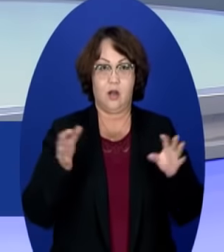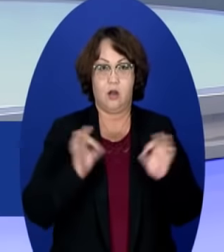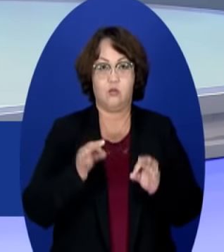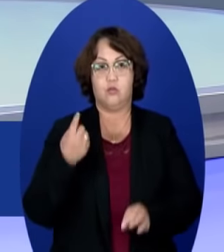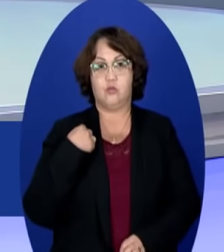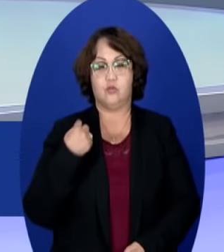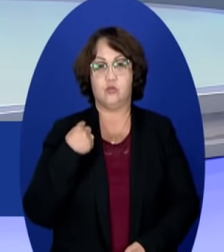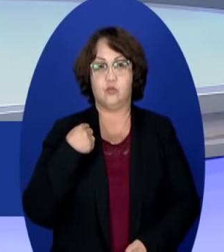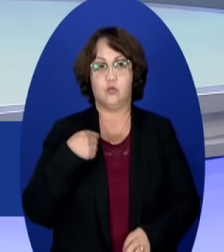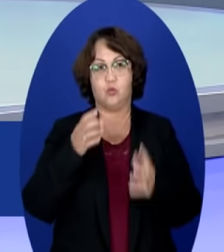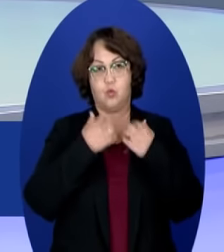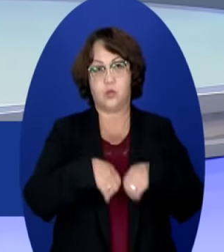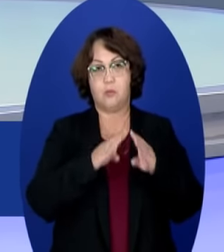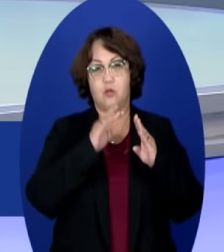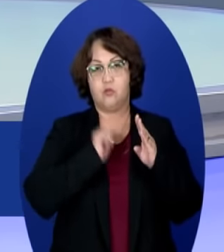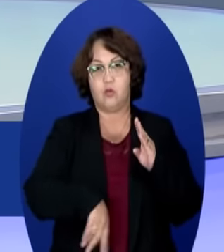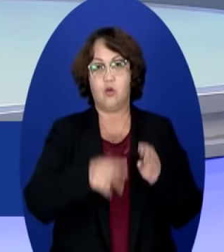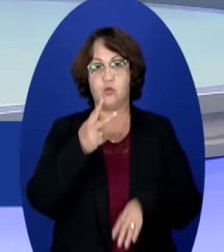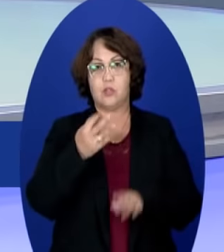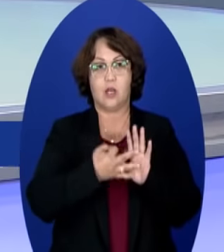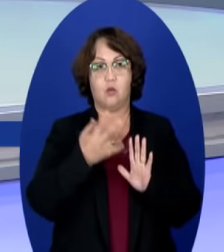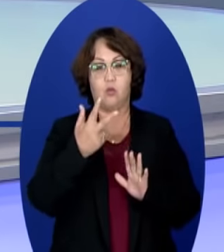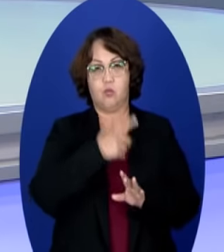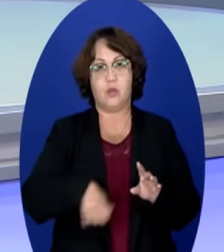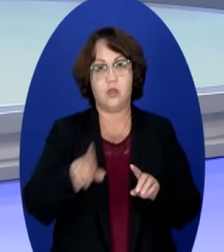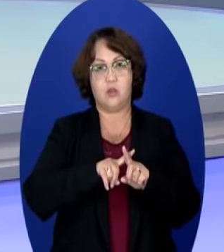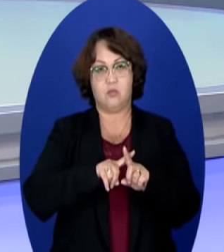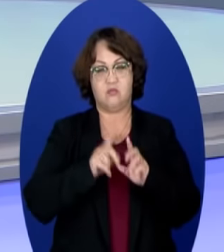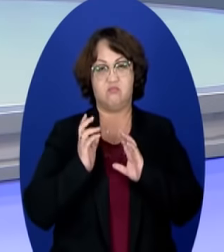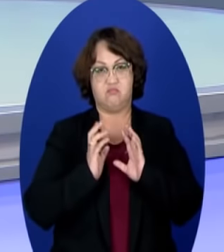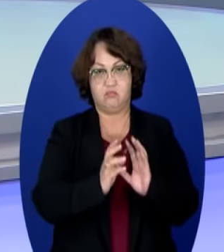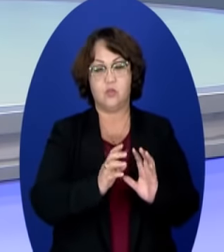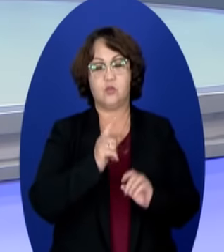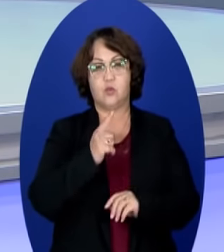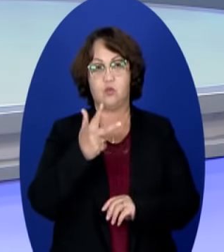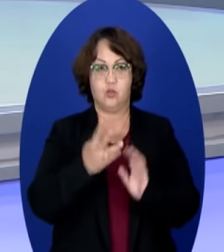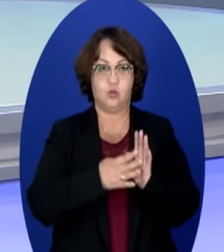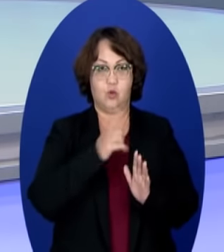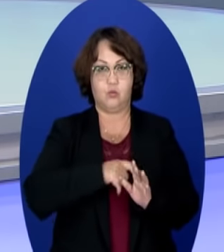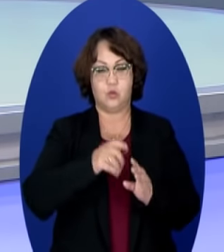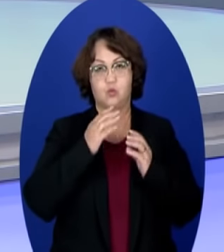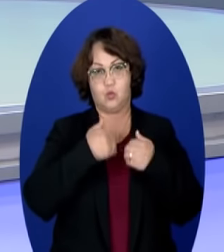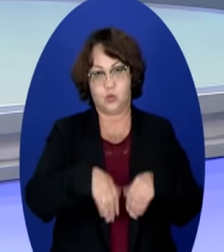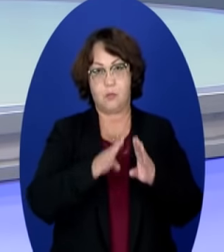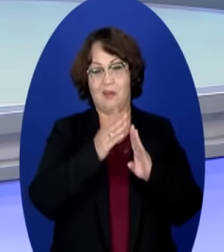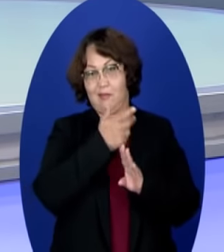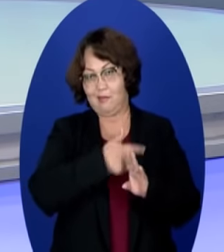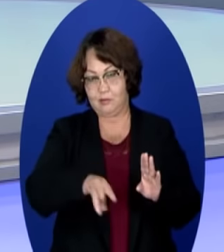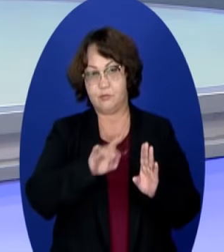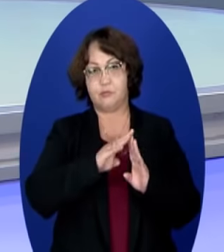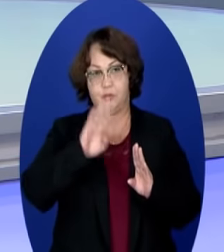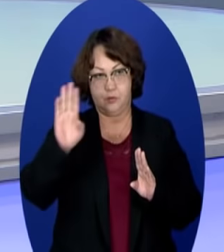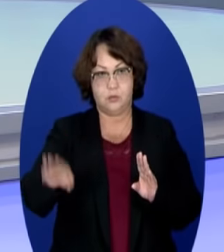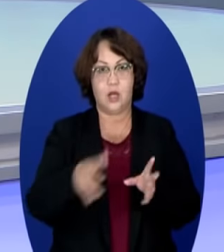Өчигдөр тусгаарлах байранд 283 хүн нэмж орсон бол 139 хүн тусгаарлах байрнаас гарчээ. Халдвар төвчин судлын үндэсний